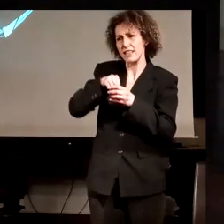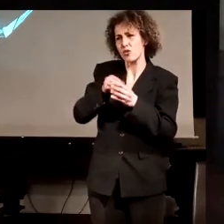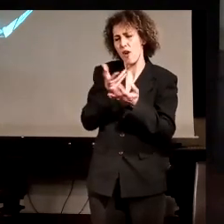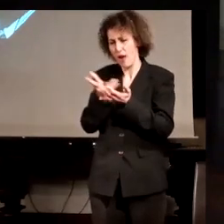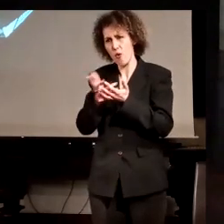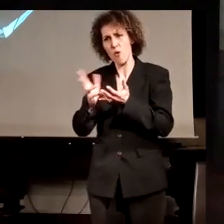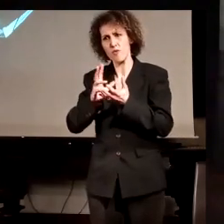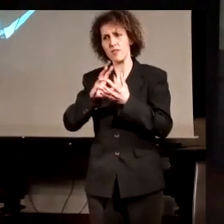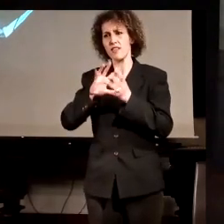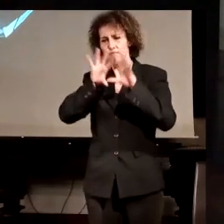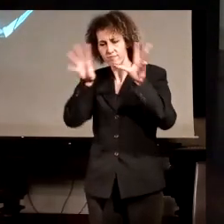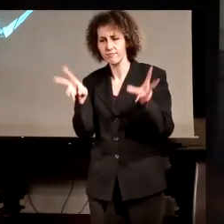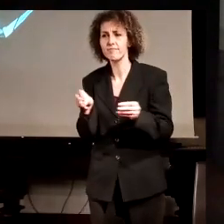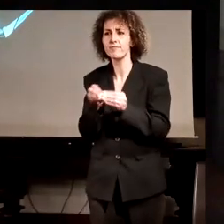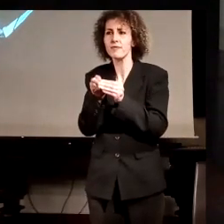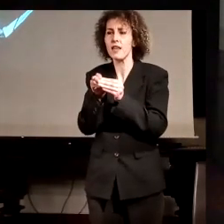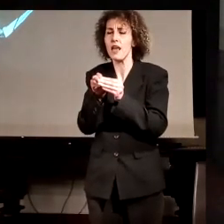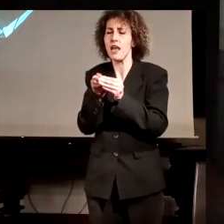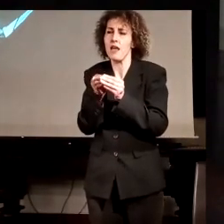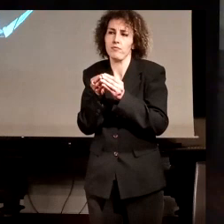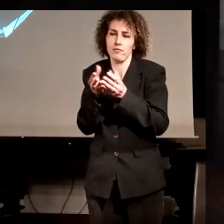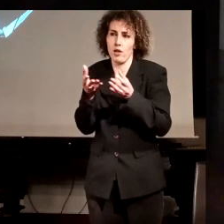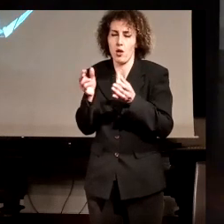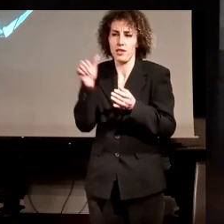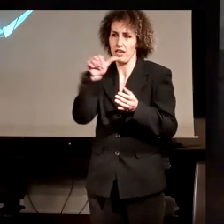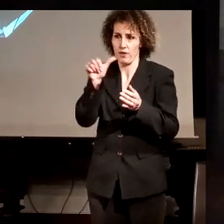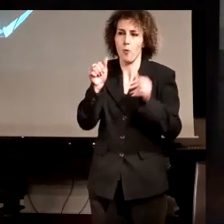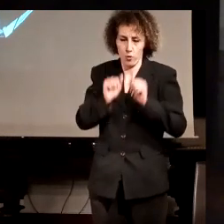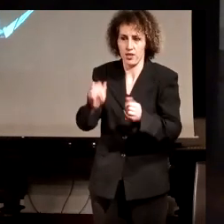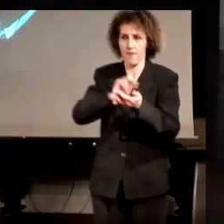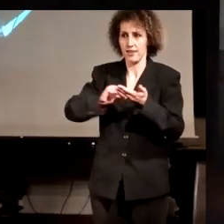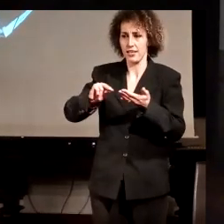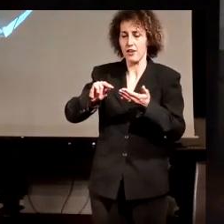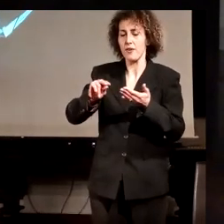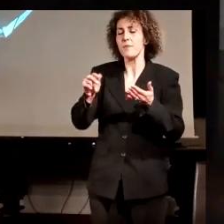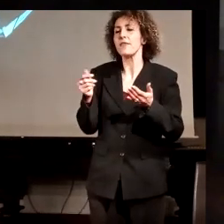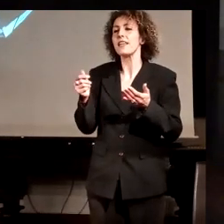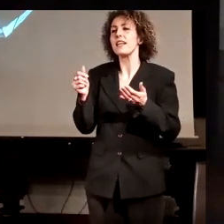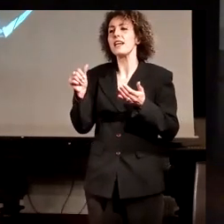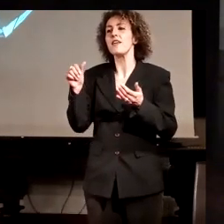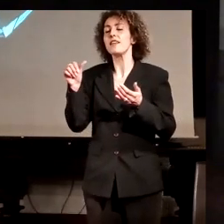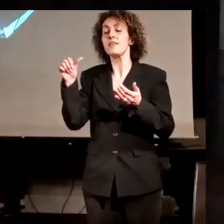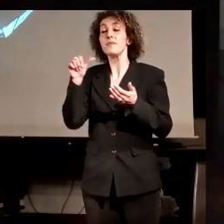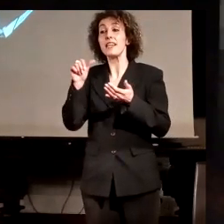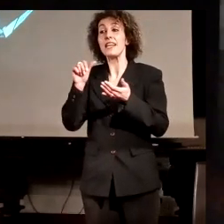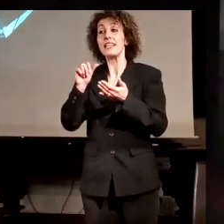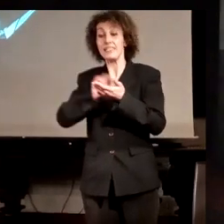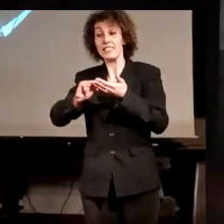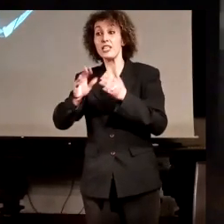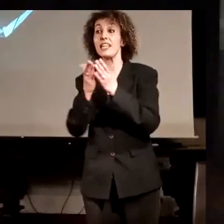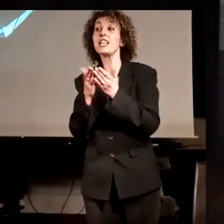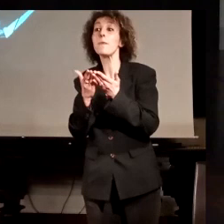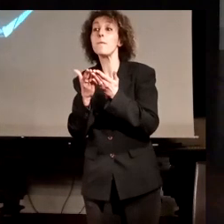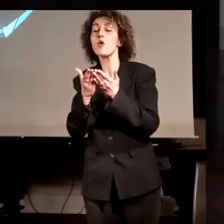che potrebbe ben essere riscritto lui c'è anche questo modo ha scritto un altro libro in cui insieme a un giovanissimo